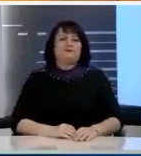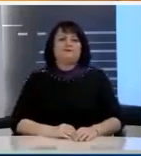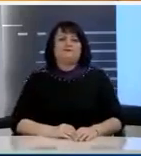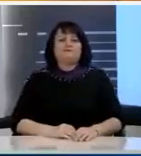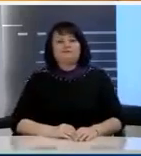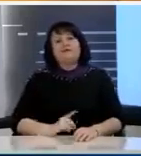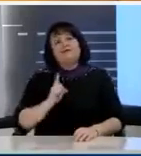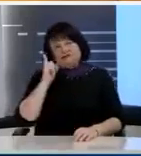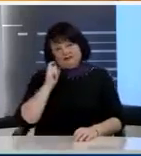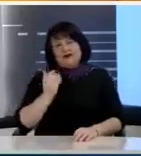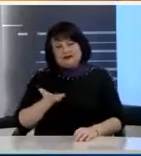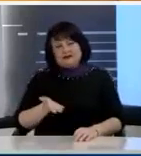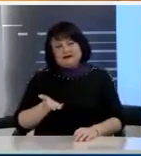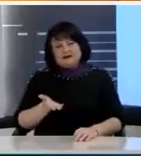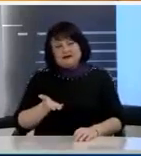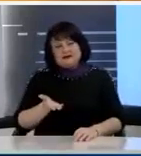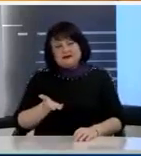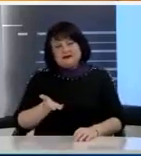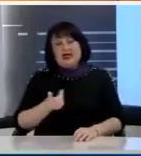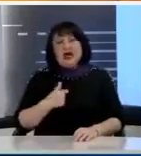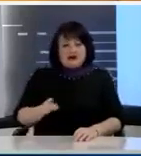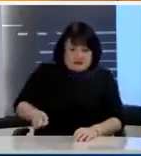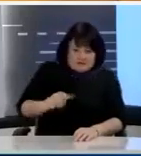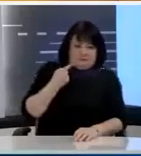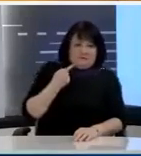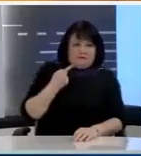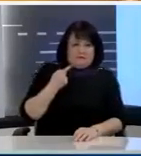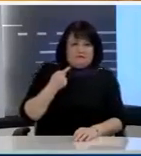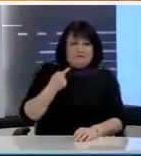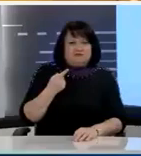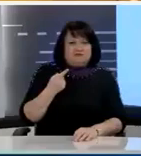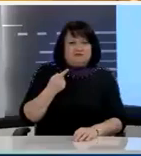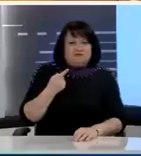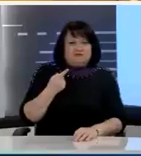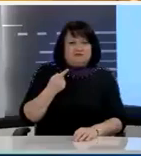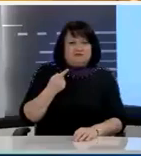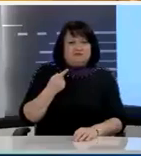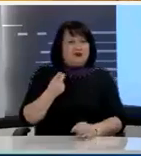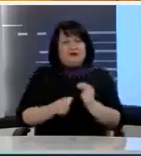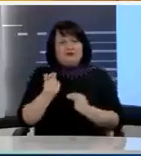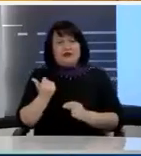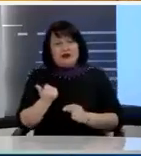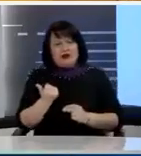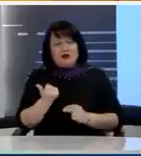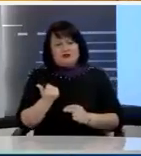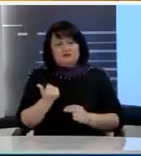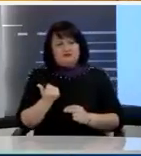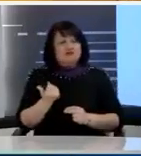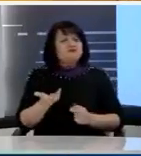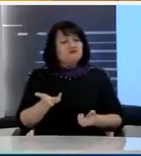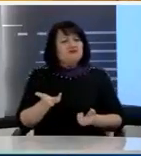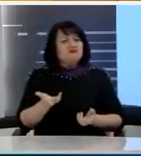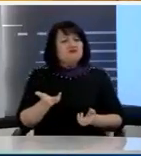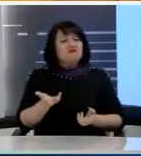Ξέρετε, αγαπητοί συνάδελφοι, εάν με παραπέμψετε, που δεν θα είχα καμία αντίρρηση προσωπικά,